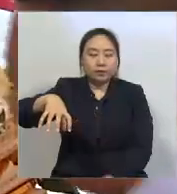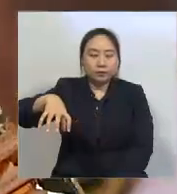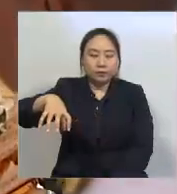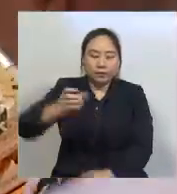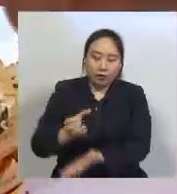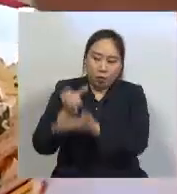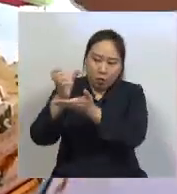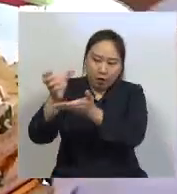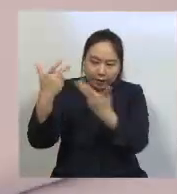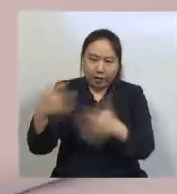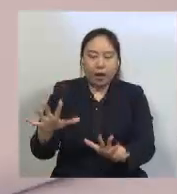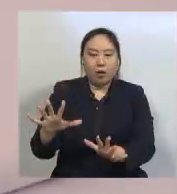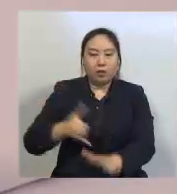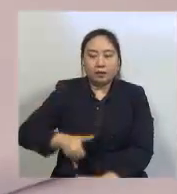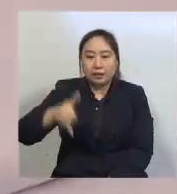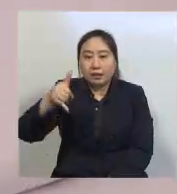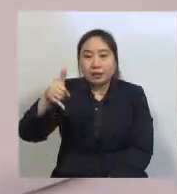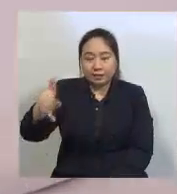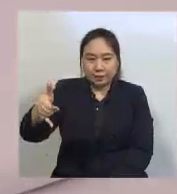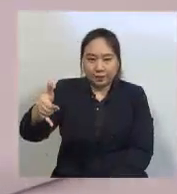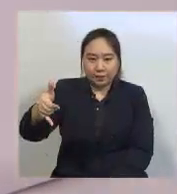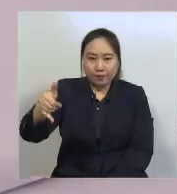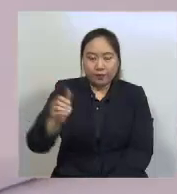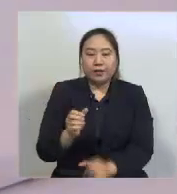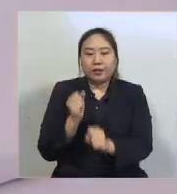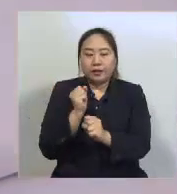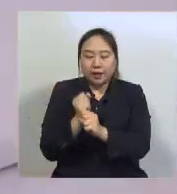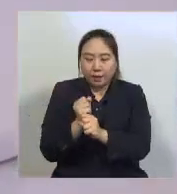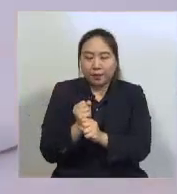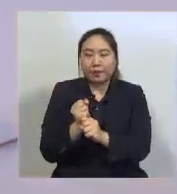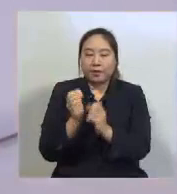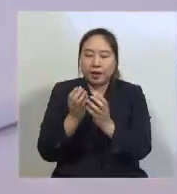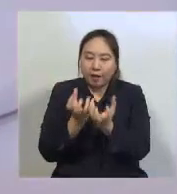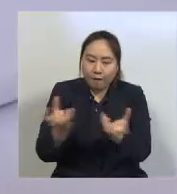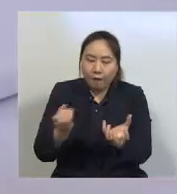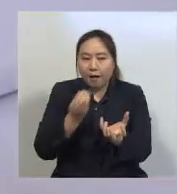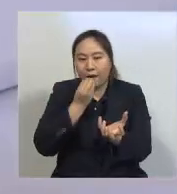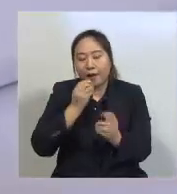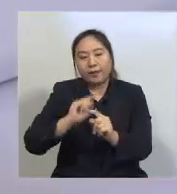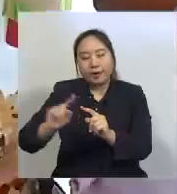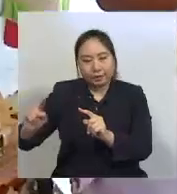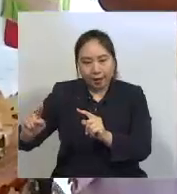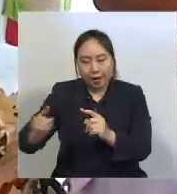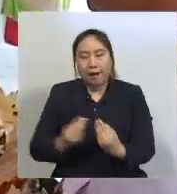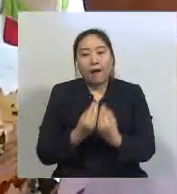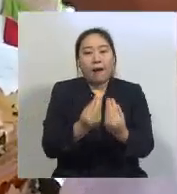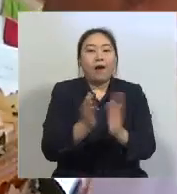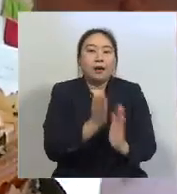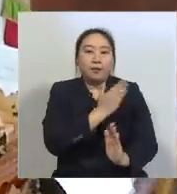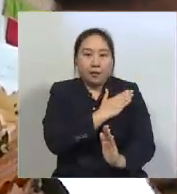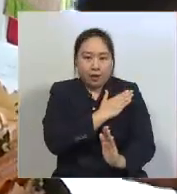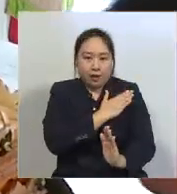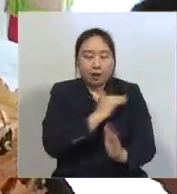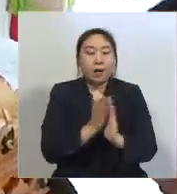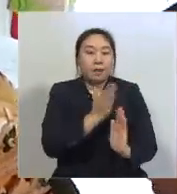รณ์แล้วผู้แทนพระองค์ขึ้นพระพลาอิสริยาภรณ์ประเคนสำรับพัตราหาร3หาบแด่พระสง